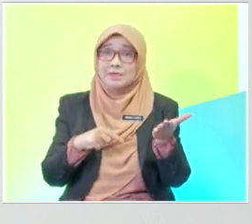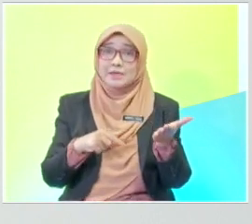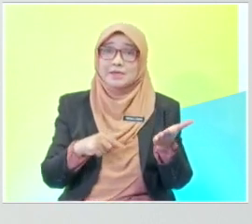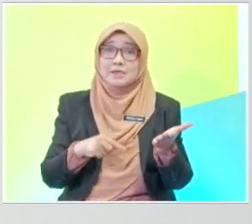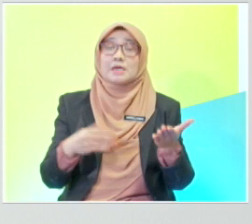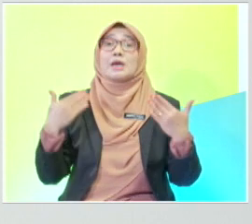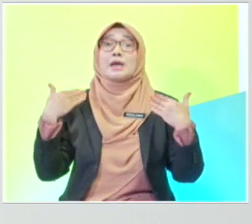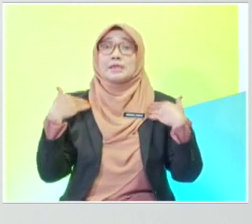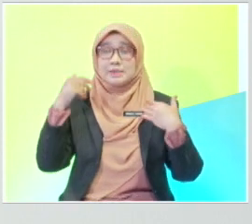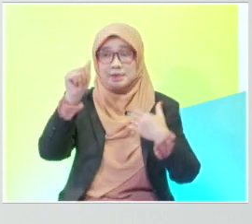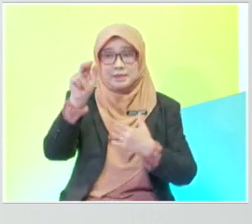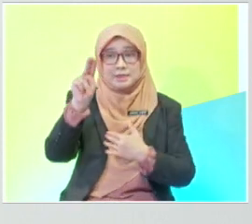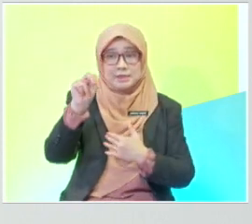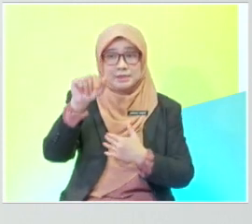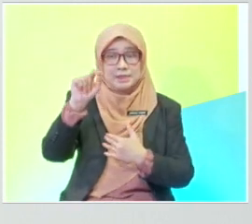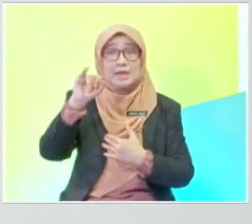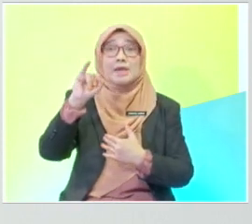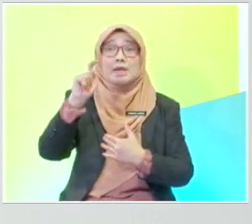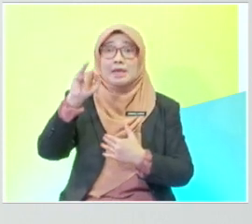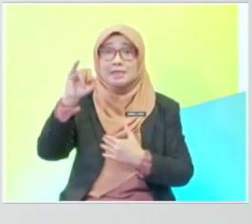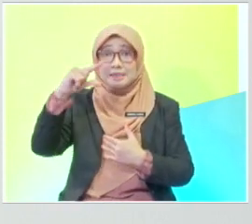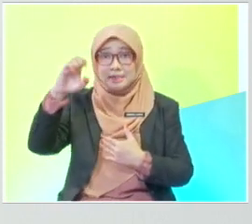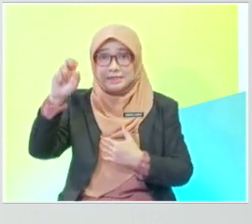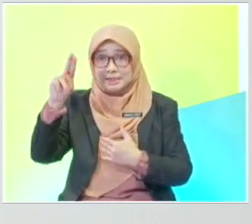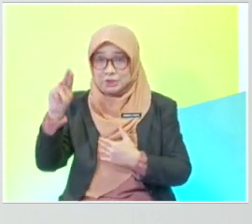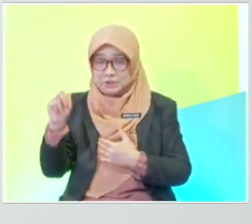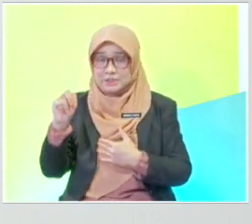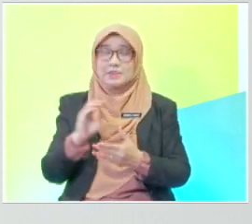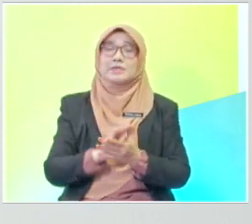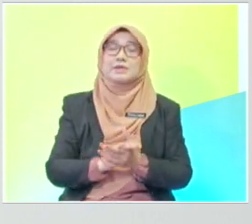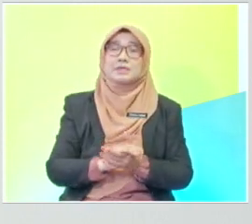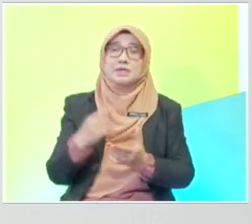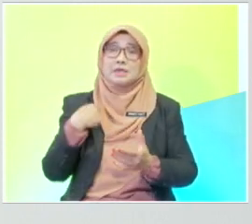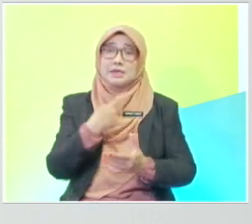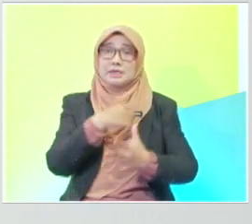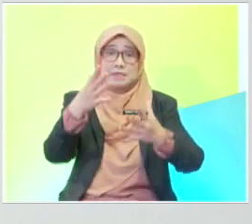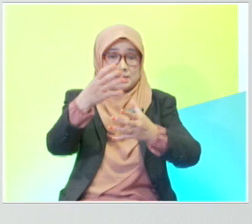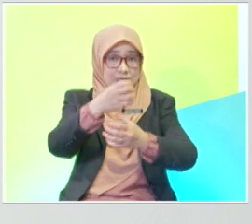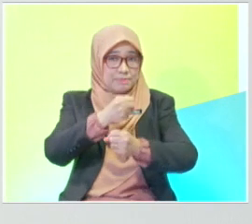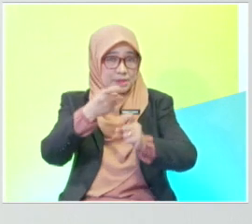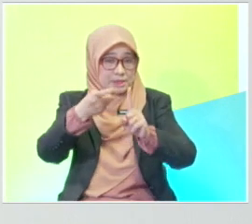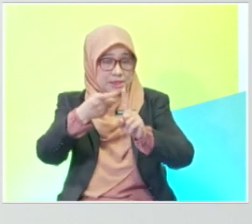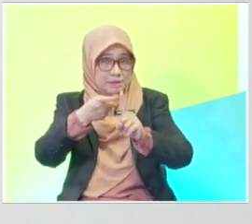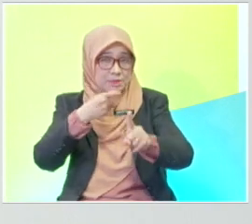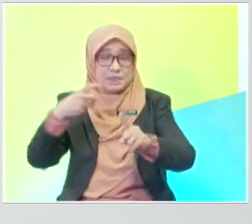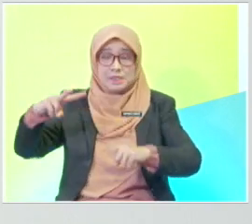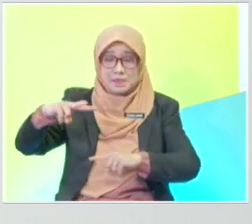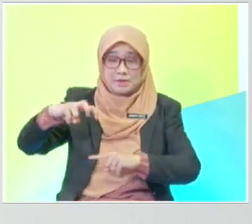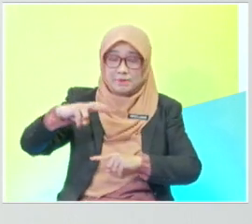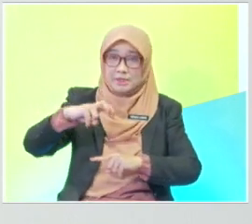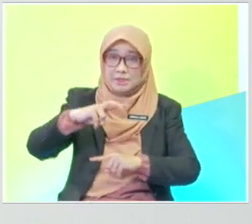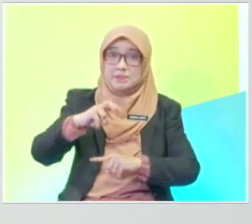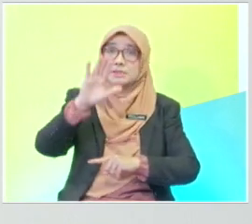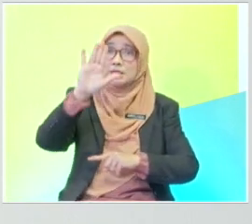mengandungi antigen ataupun jasad asing yang diperolehi daripada sebahagian atau keseluruhan struktur virus atau bakteria yang